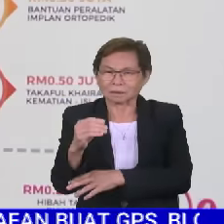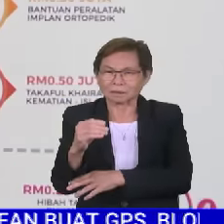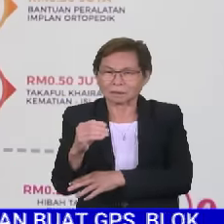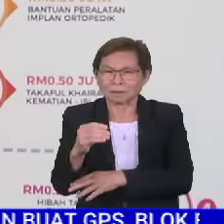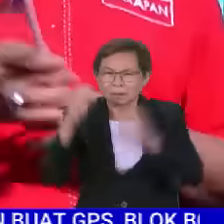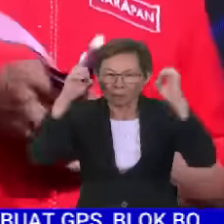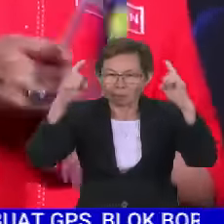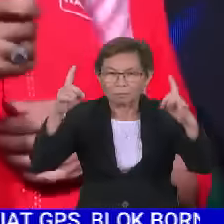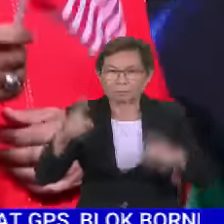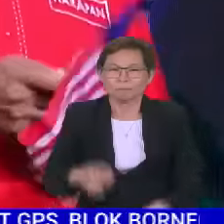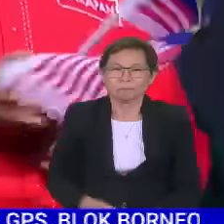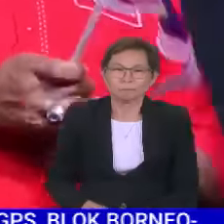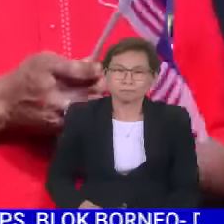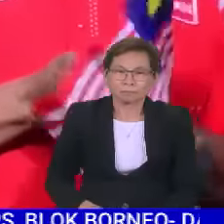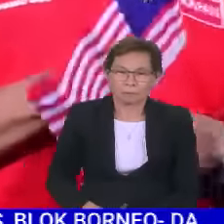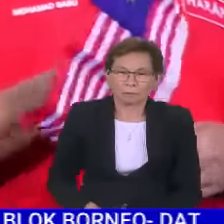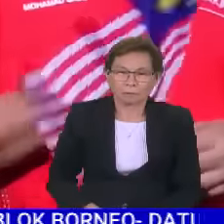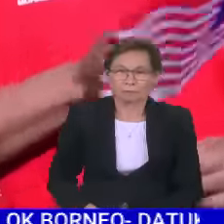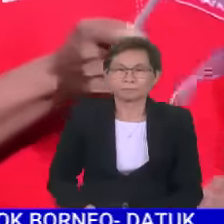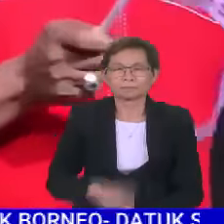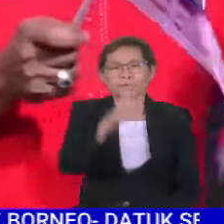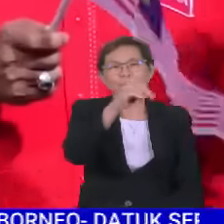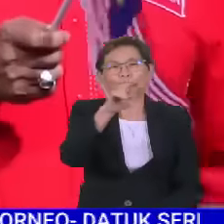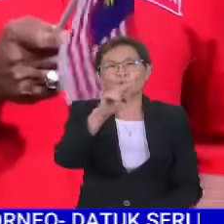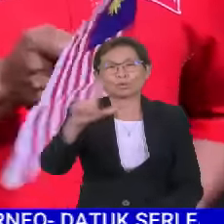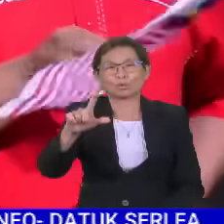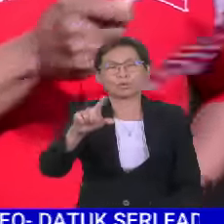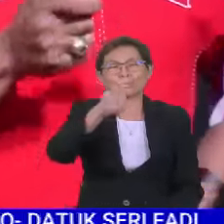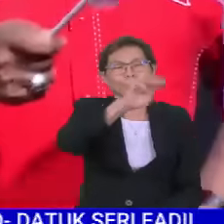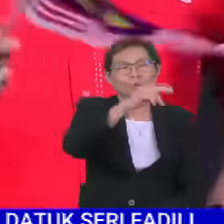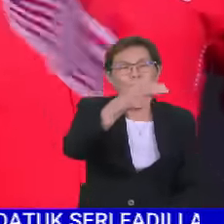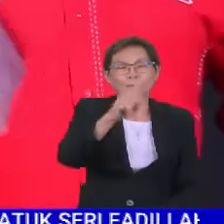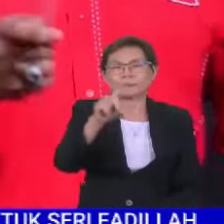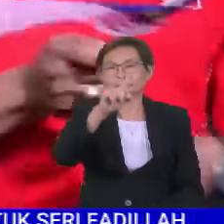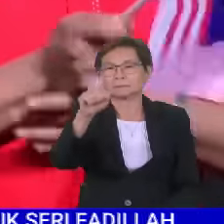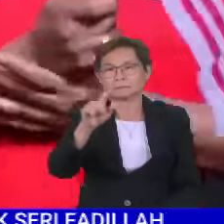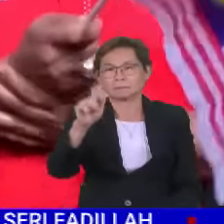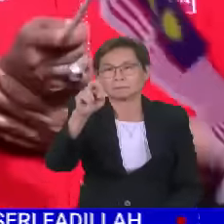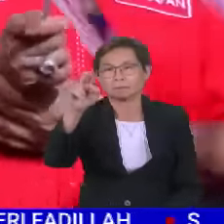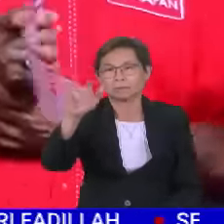pendidikan. Nur Zuhairah Muhammad Zamri, RTM.